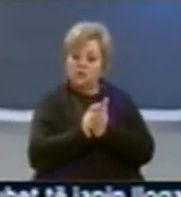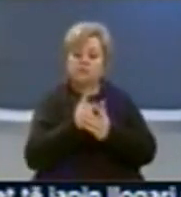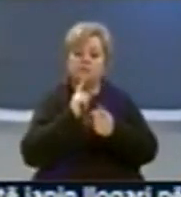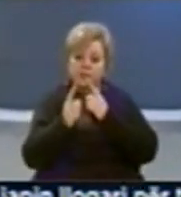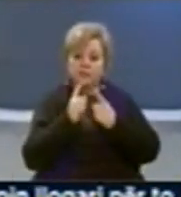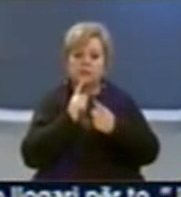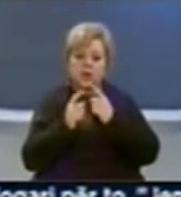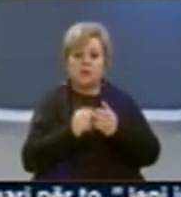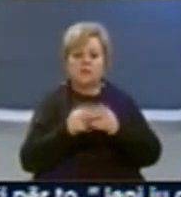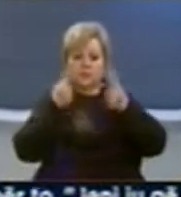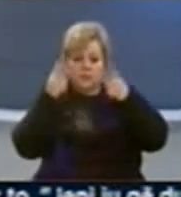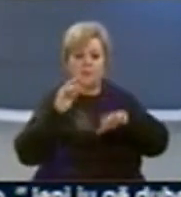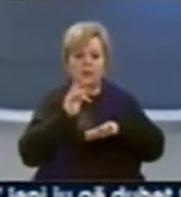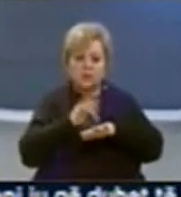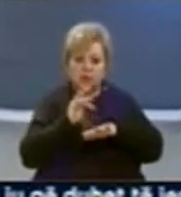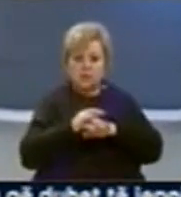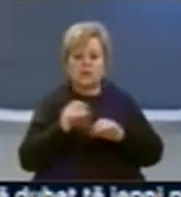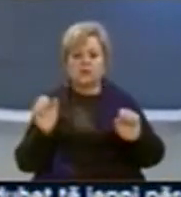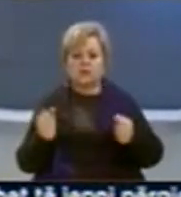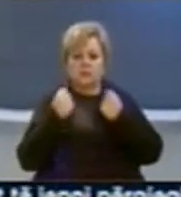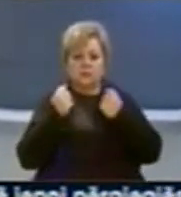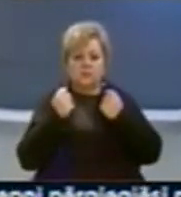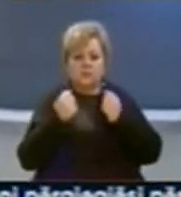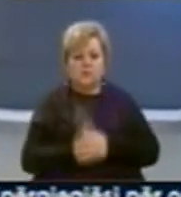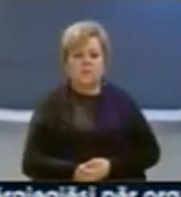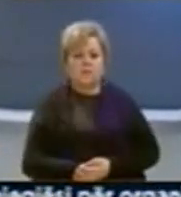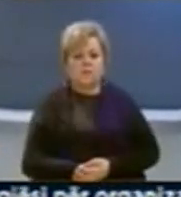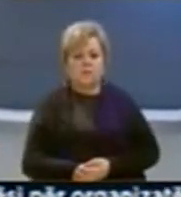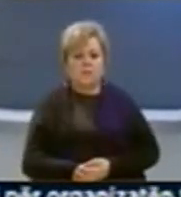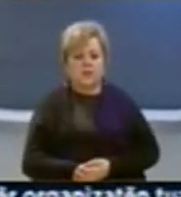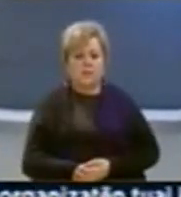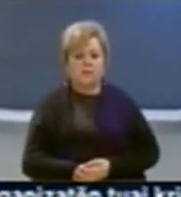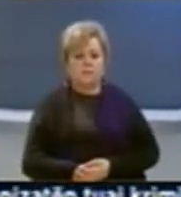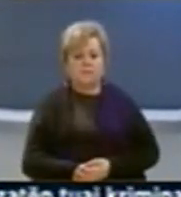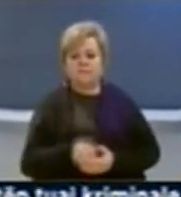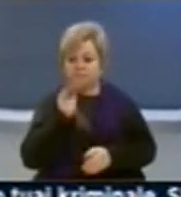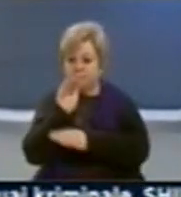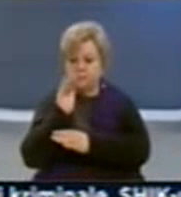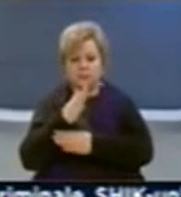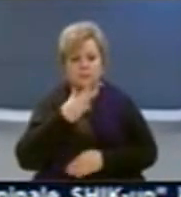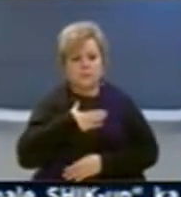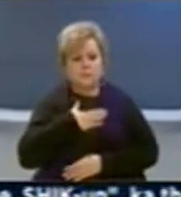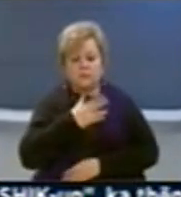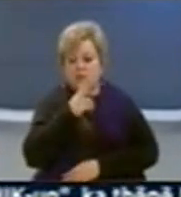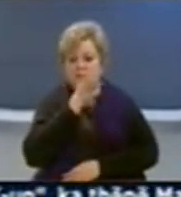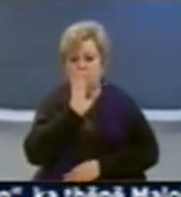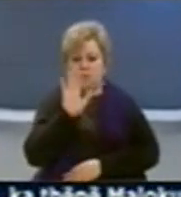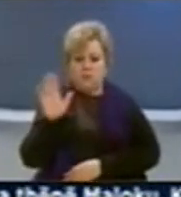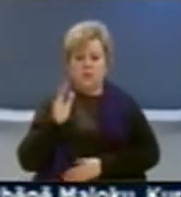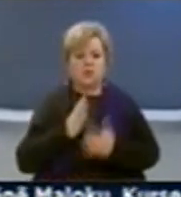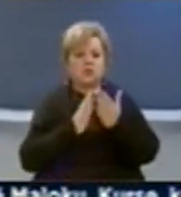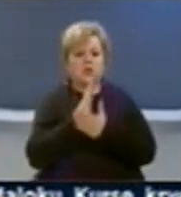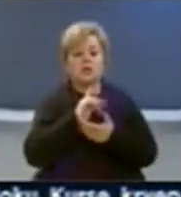e ndihshme, të rënda nacionale. Dhe në emër të kësaj, apeli im është që kërkojmë nga ju ndryshimin e